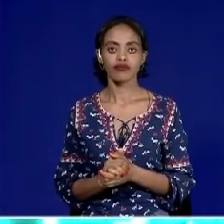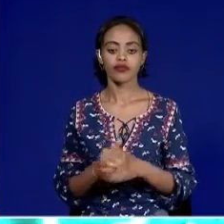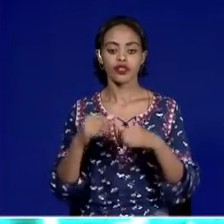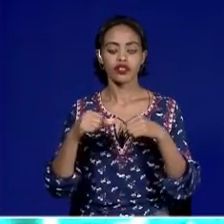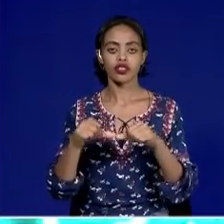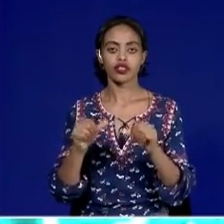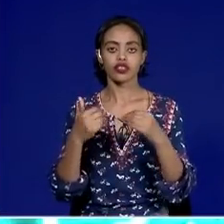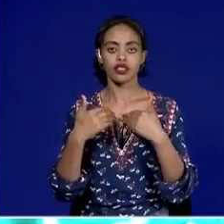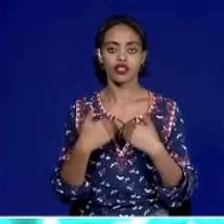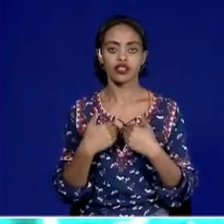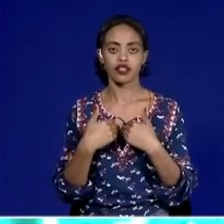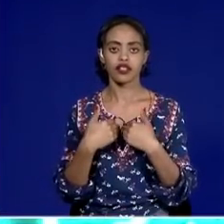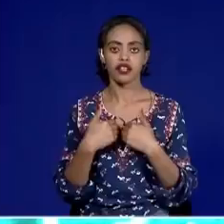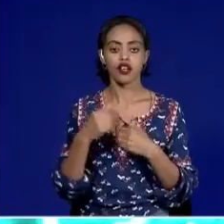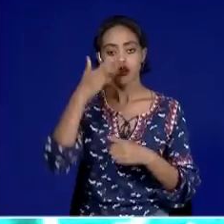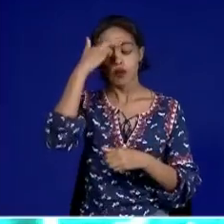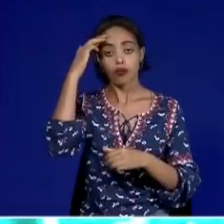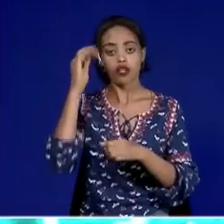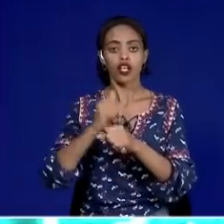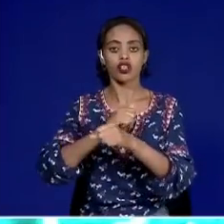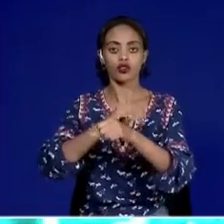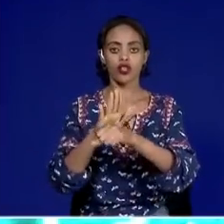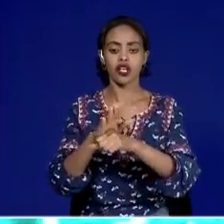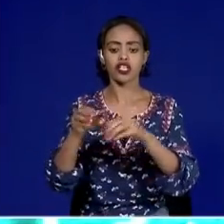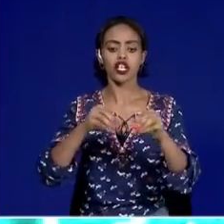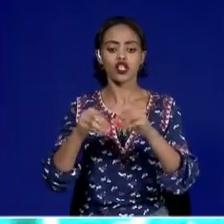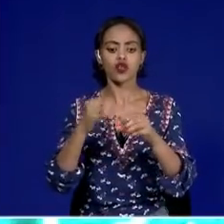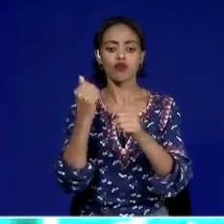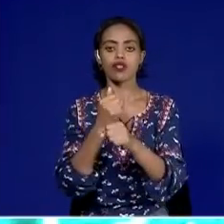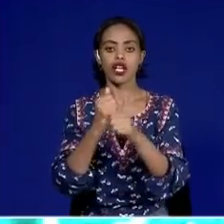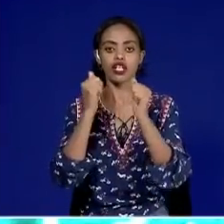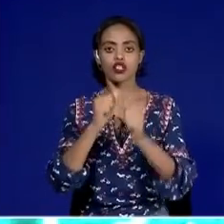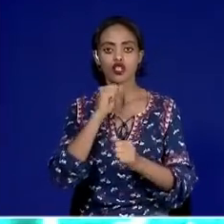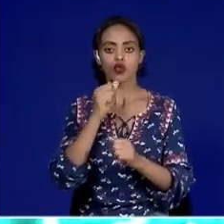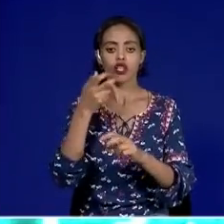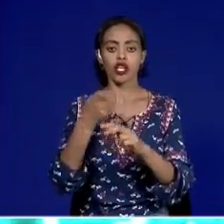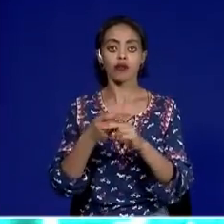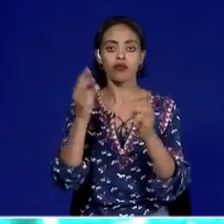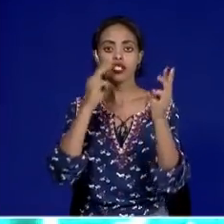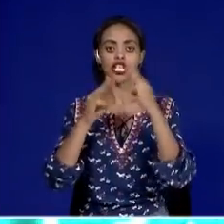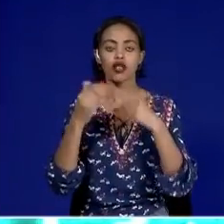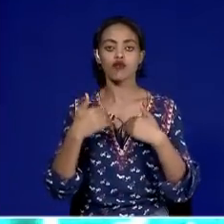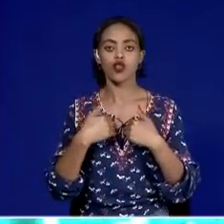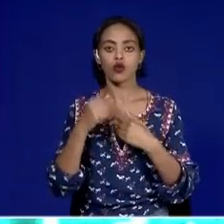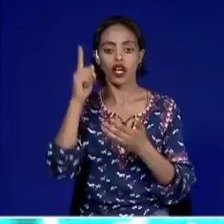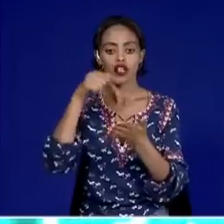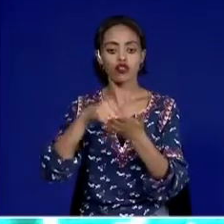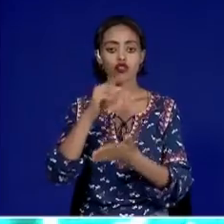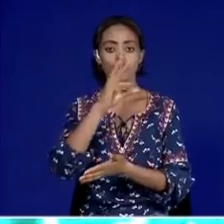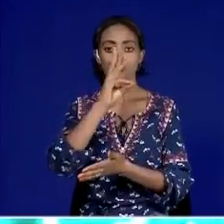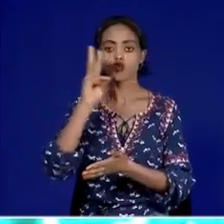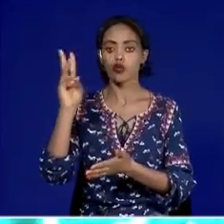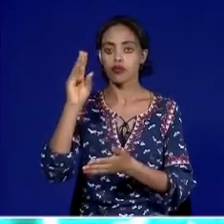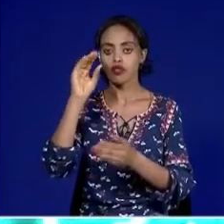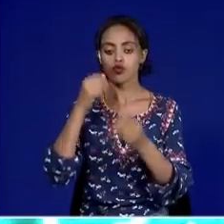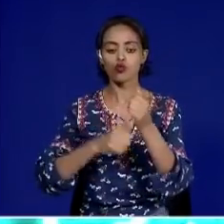ንቕፅል ኣለና ክቡራትን ክቡራናን ብምክንያት ለበዳ ቫይረስ ኮሮና ተንቀሳቀሶም ምስራሕ ንዘይኽእሉን ከቢድ ፀገም ዘለዎምን 1,600